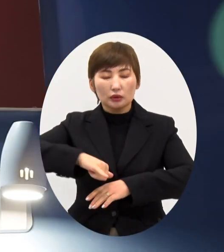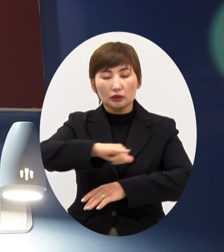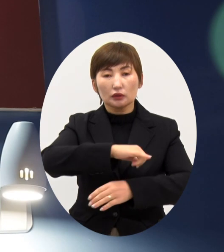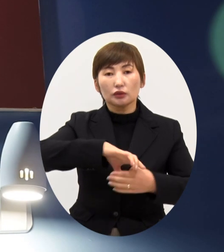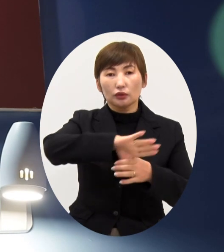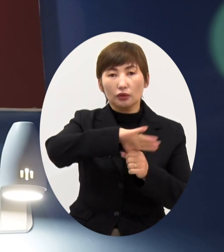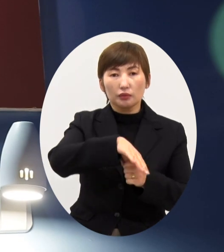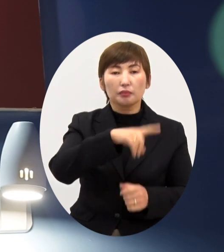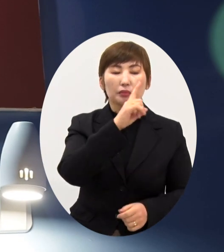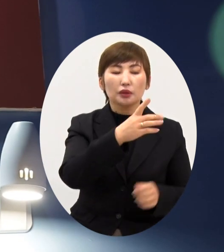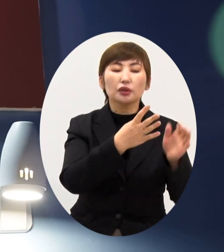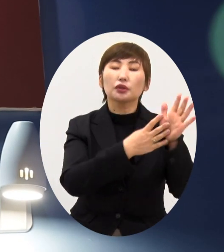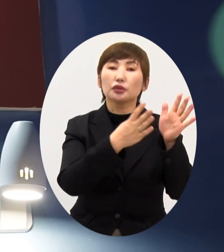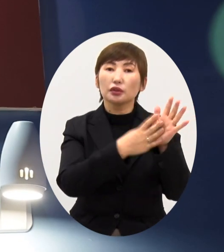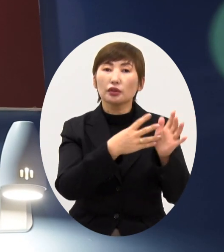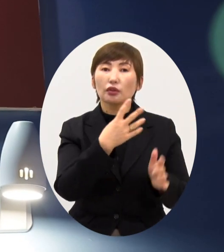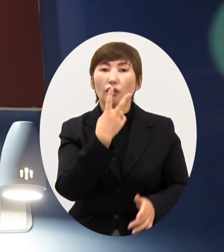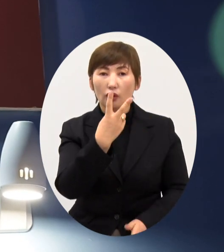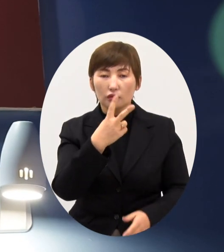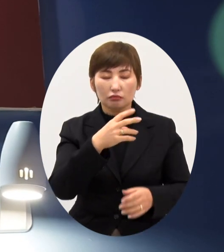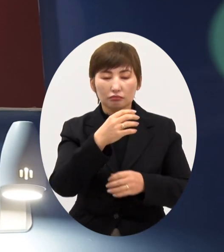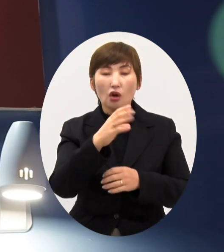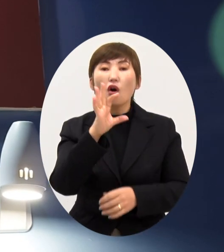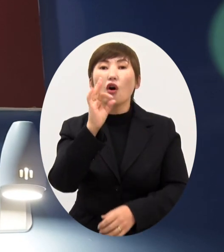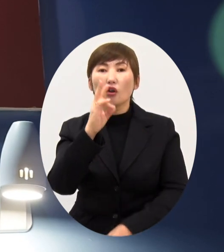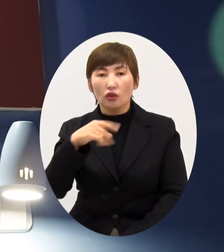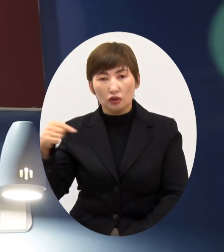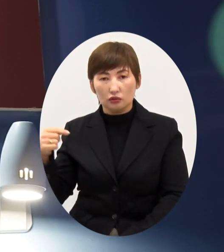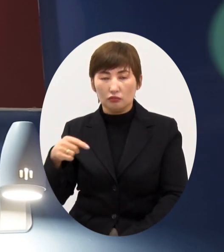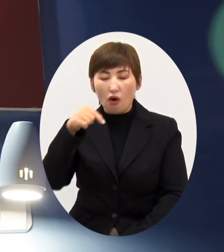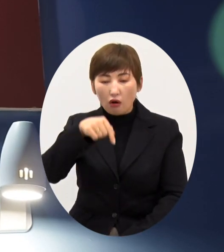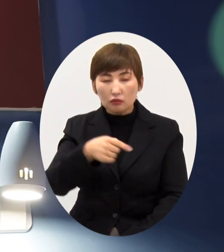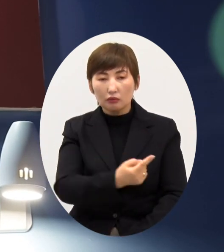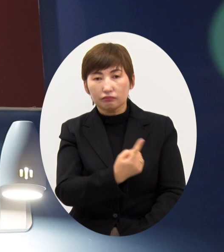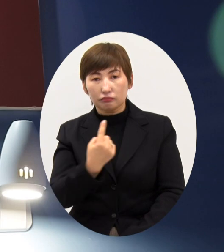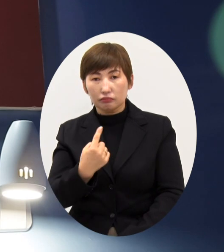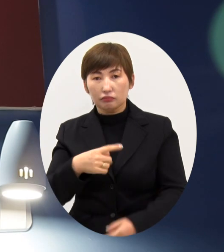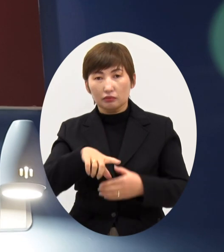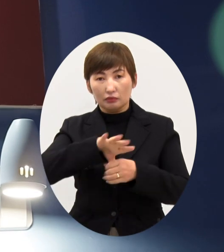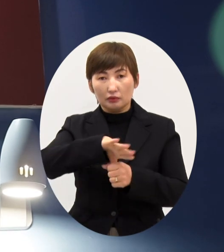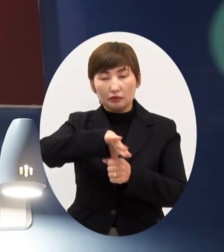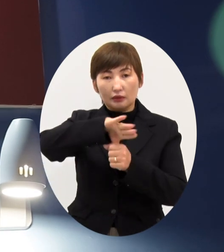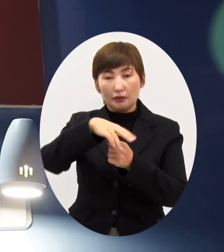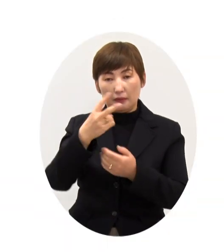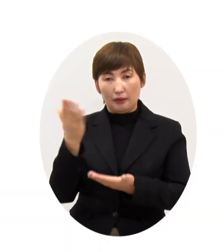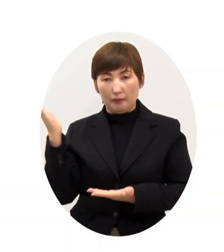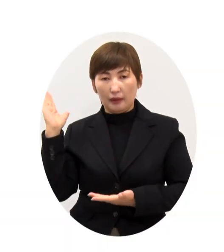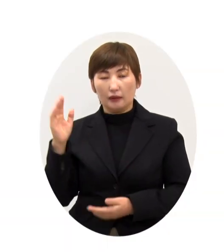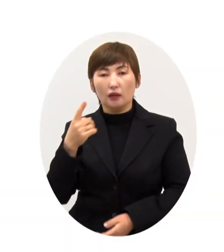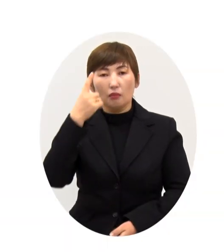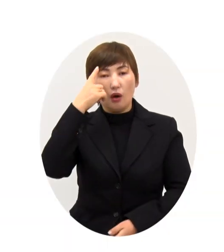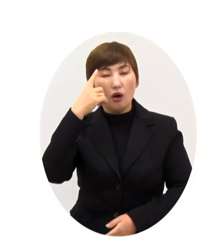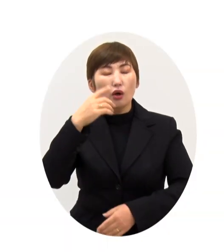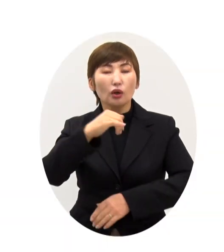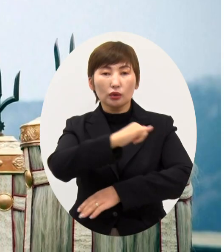За Монгол улсын төрийн далбаа 1992 оноос хойш одоогийн далбааг мөн харуулж